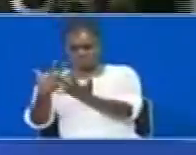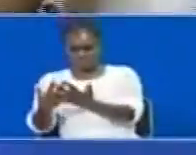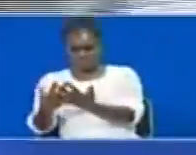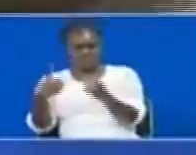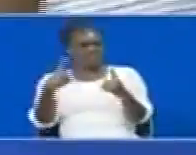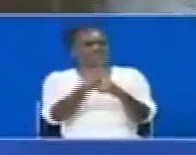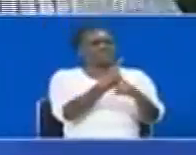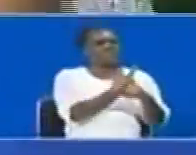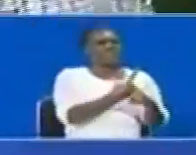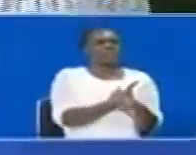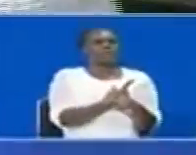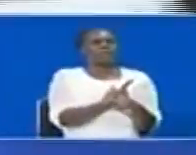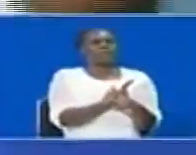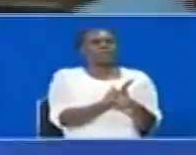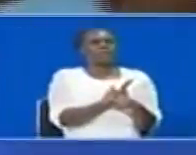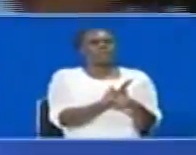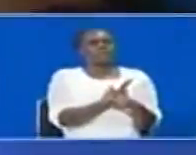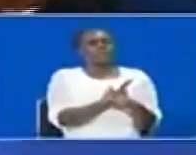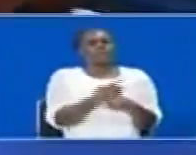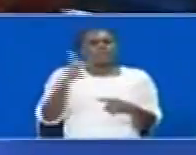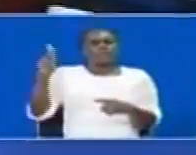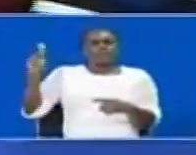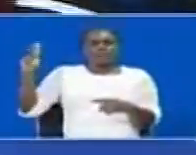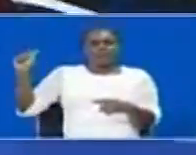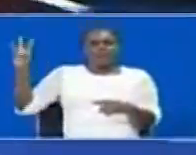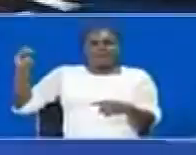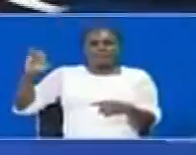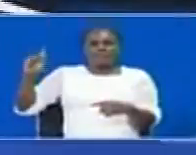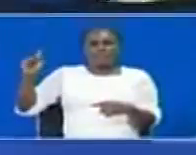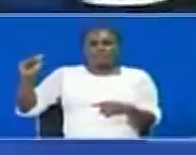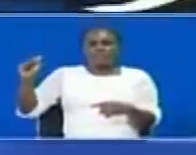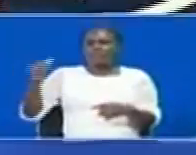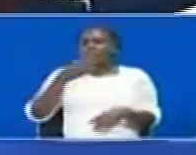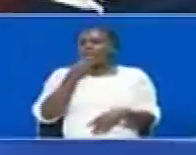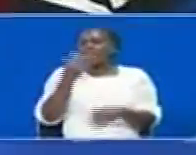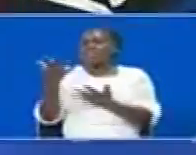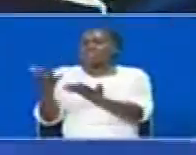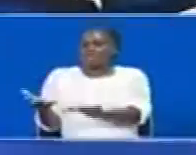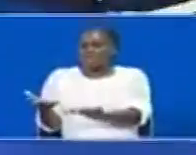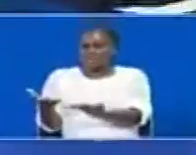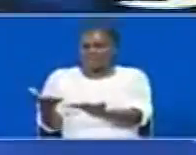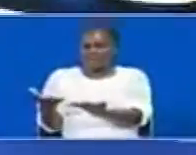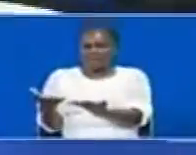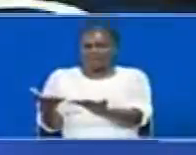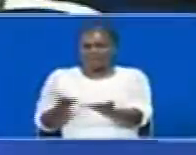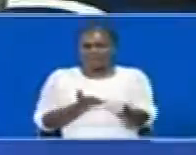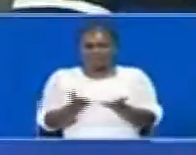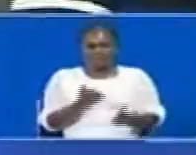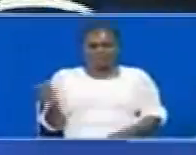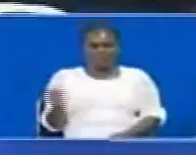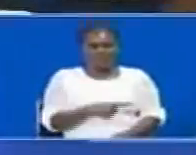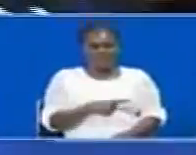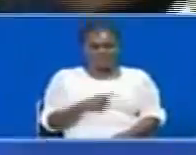magereza mbalimbali, gereza la Kamiti ambapo viongozi wakuu wa kiume watakuwa wanahudumia kifungo chao